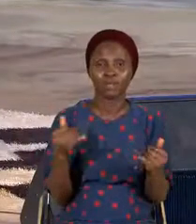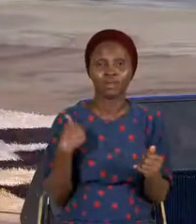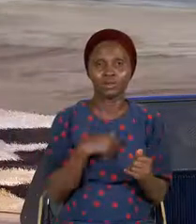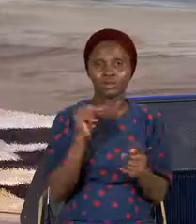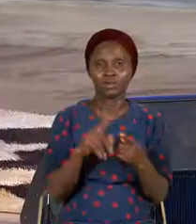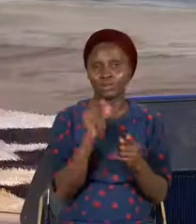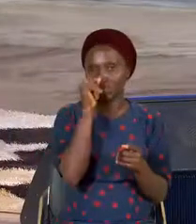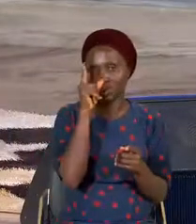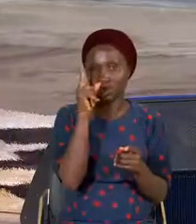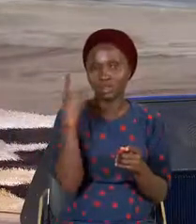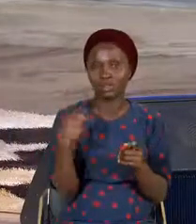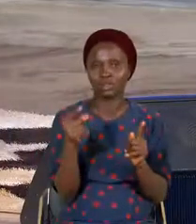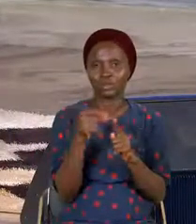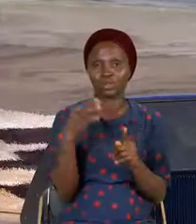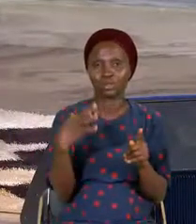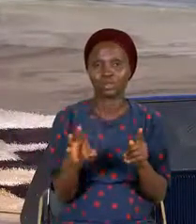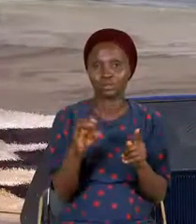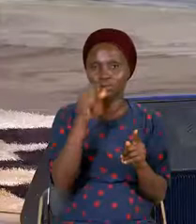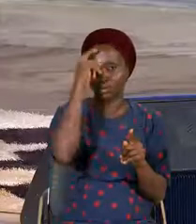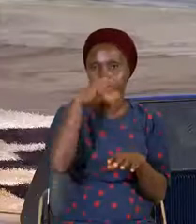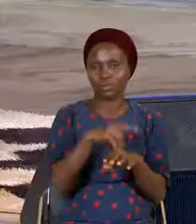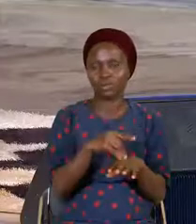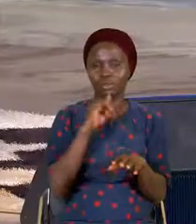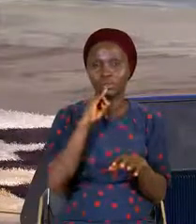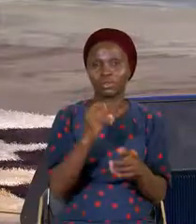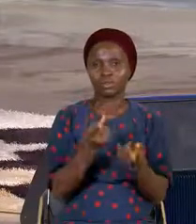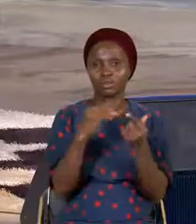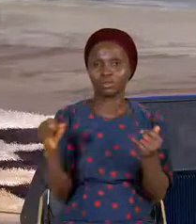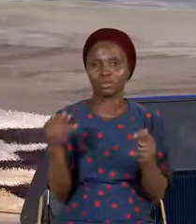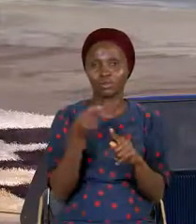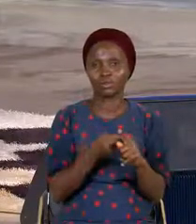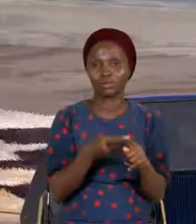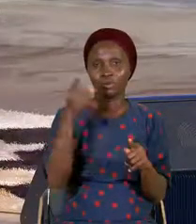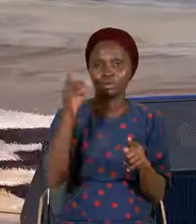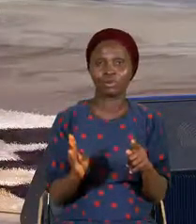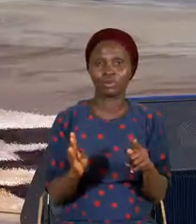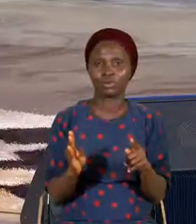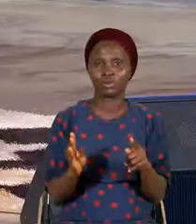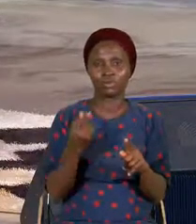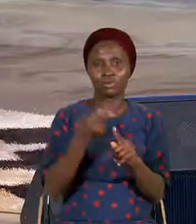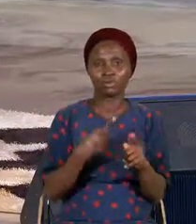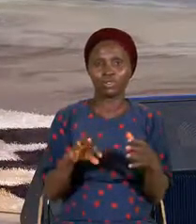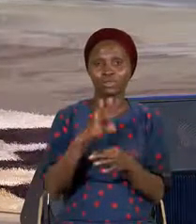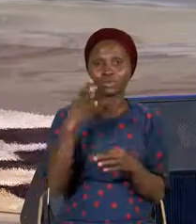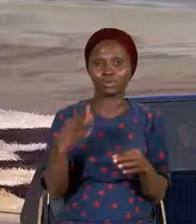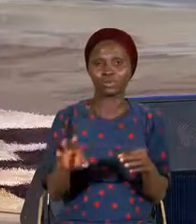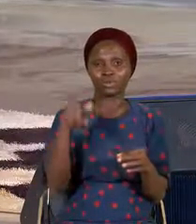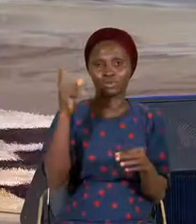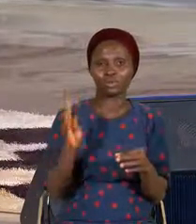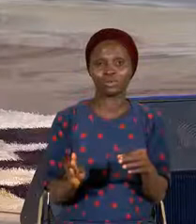devons comprendre. La parole de sagesse vient de Dieu, vient de l'Esprit de